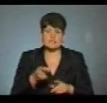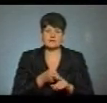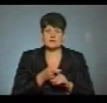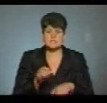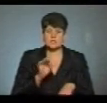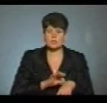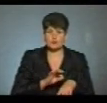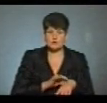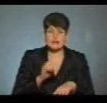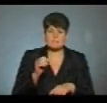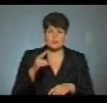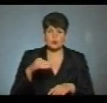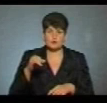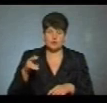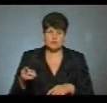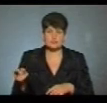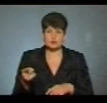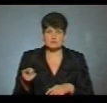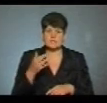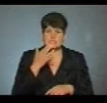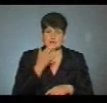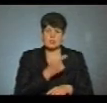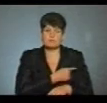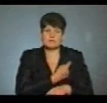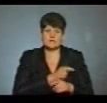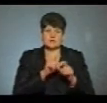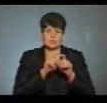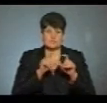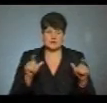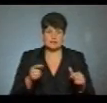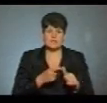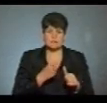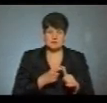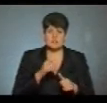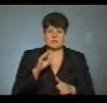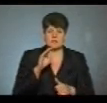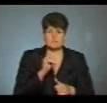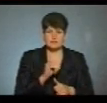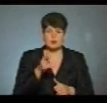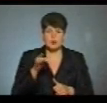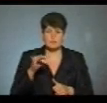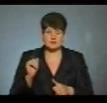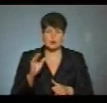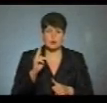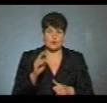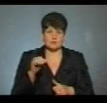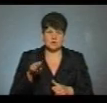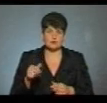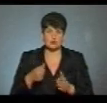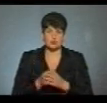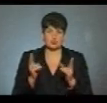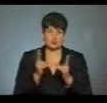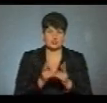та епідеміології Тернопільського національного медичного університету імені Івана Горбачевського Василем Копчею. До зустрічі в ефірі.